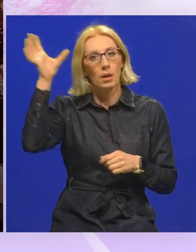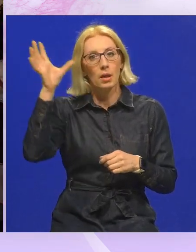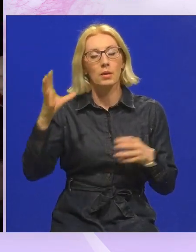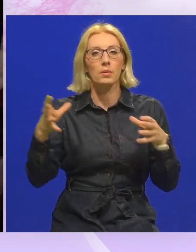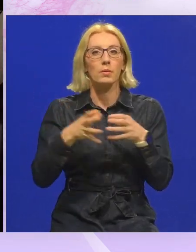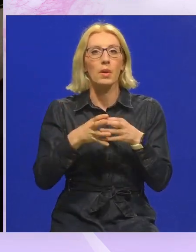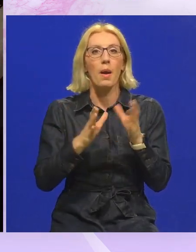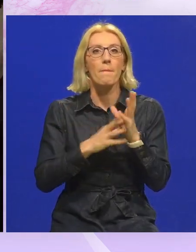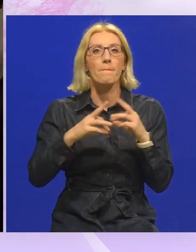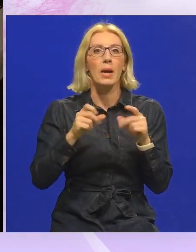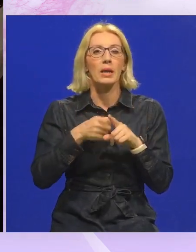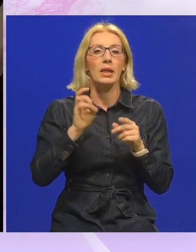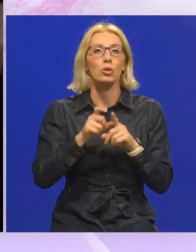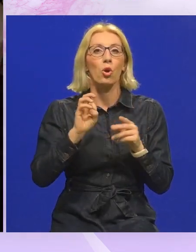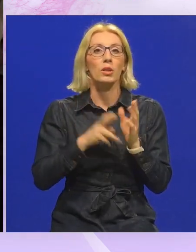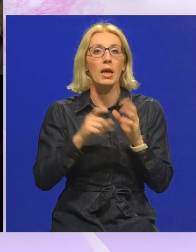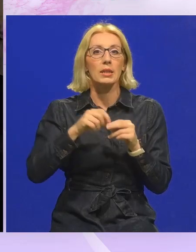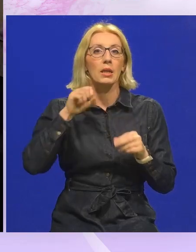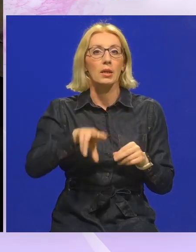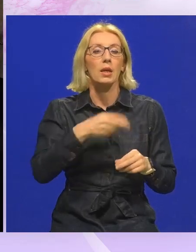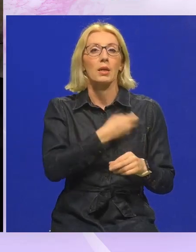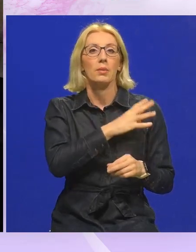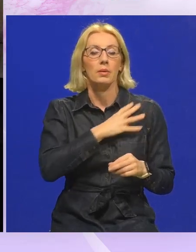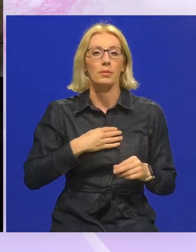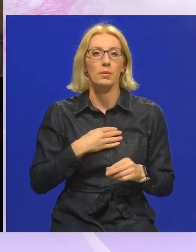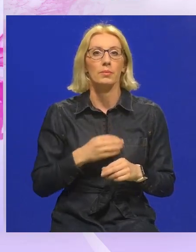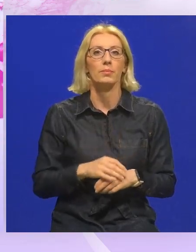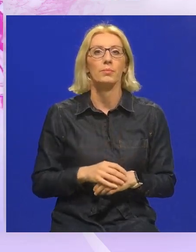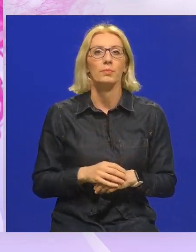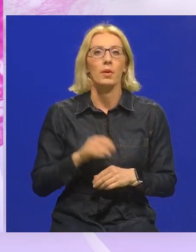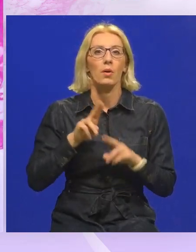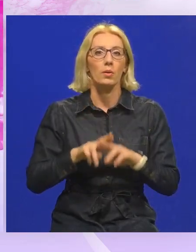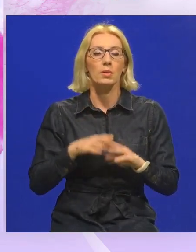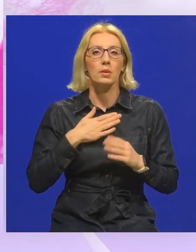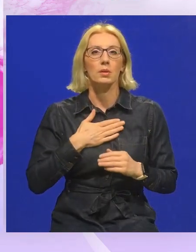zajednice Makedonaca u Republici Hrvatskoj. Ostanite s nama.